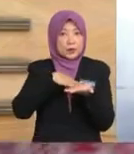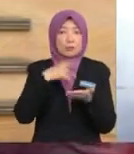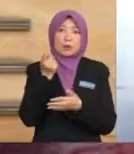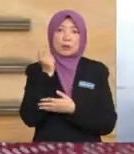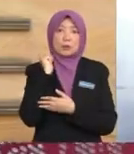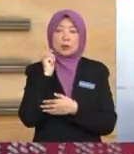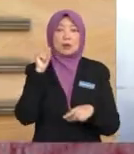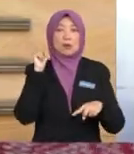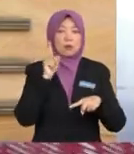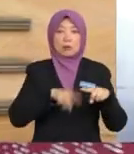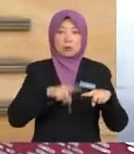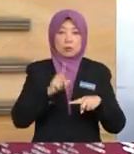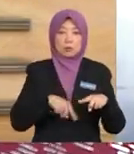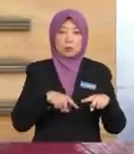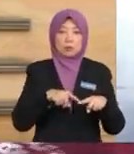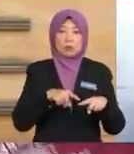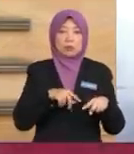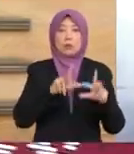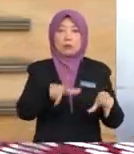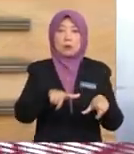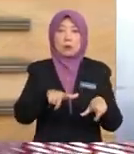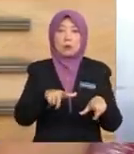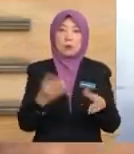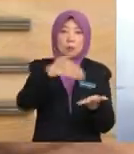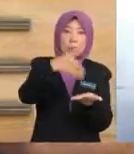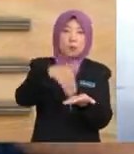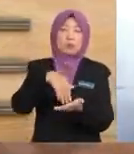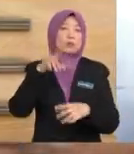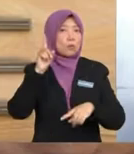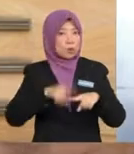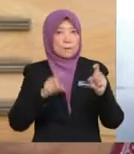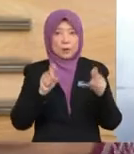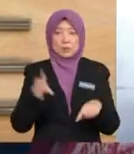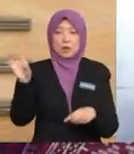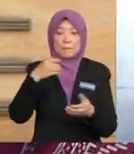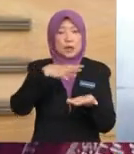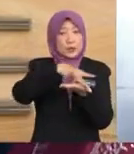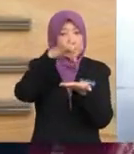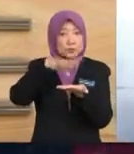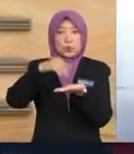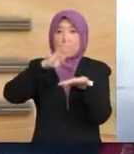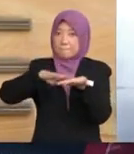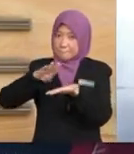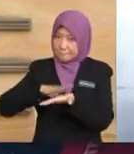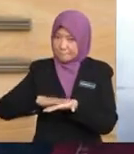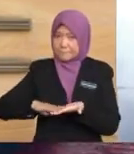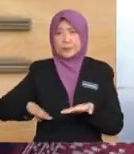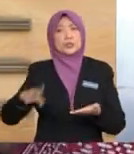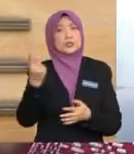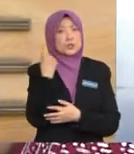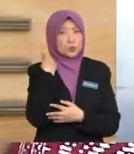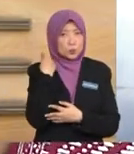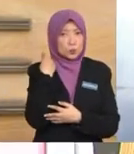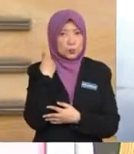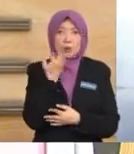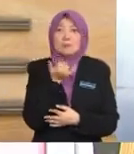boleh lekatkan semula kat kek, kita kena lap guna tisu. Okey. Itu teknik. Salah ya apa yang Kak